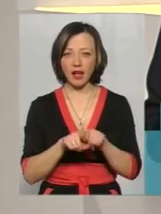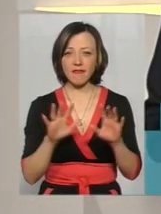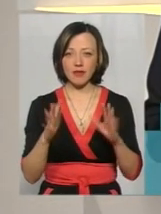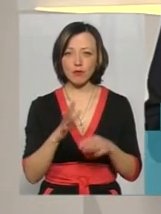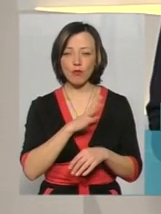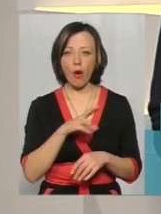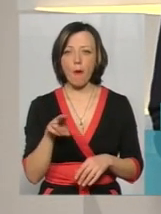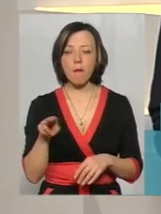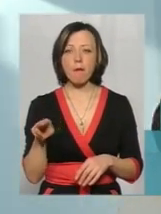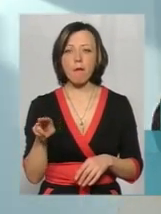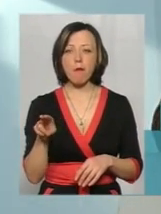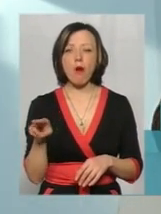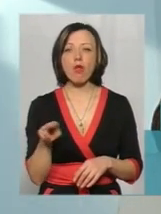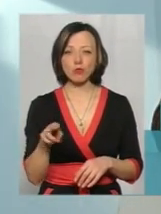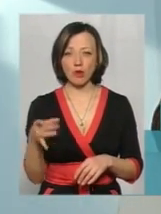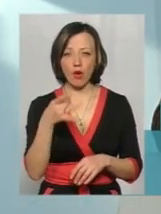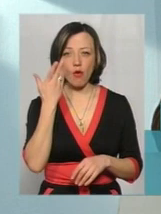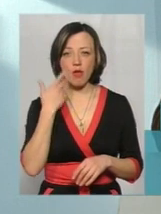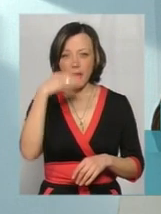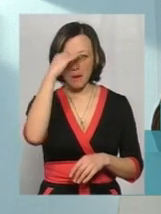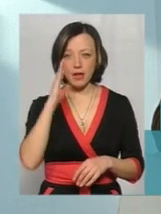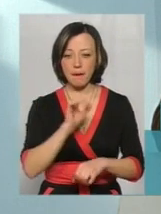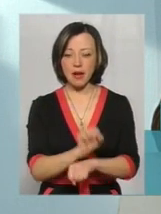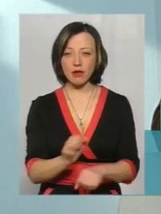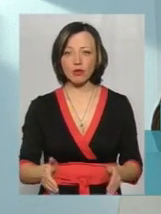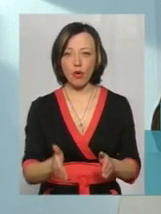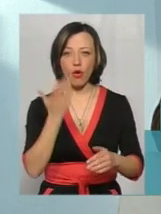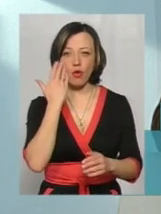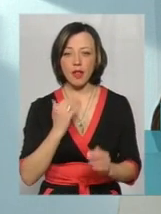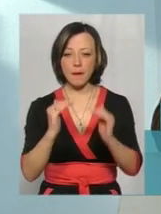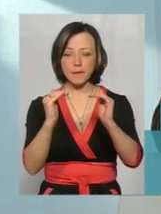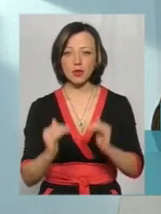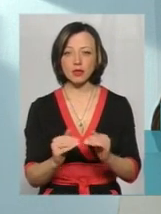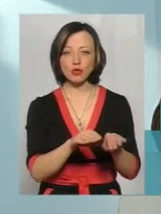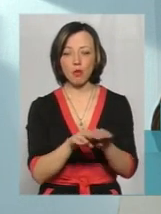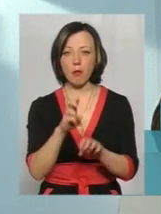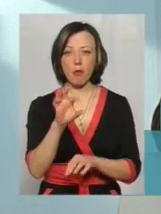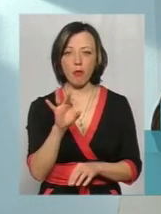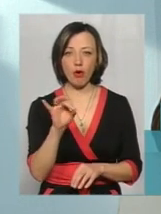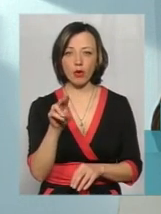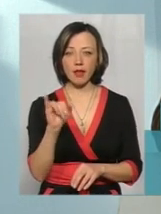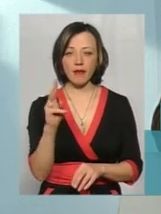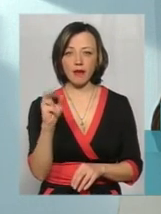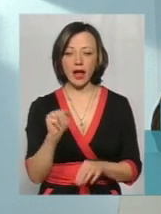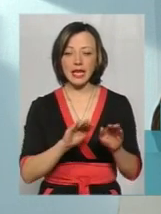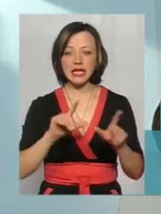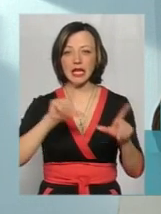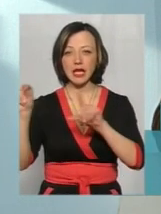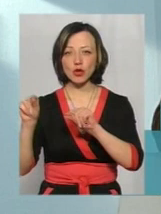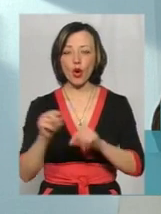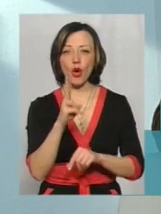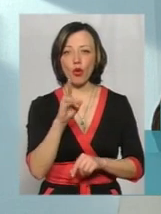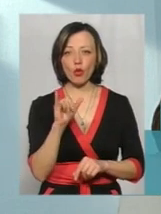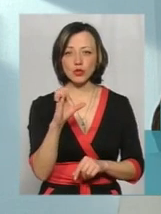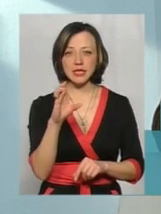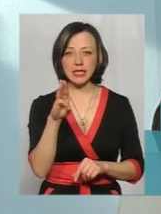був в Полонському районі, коли батьки перекривали дорогу, коли понизили ступінь Воробіївської школи. На сьогодні діти доїжджають до